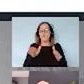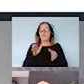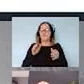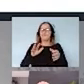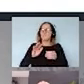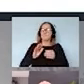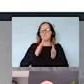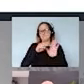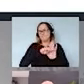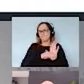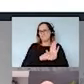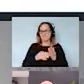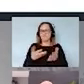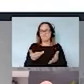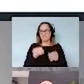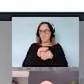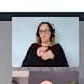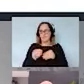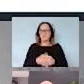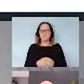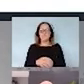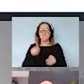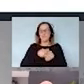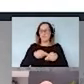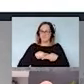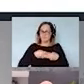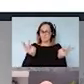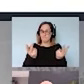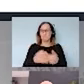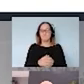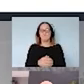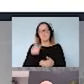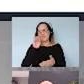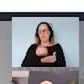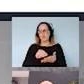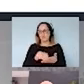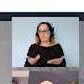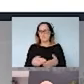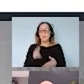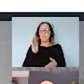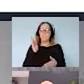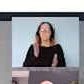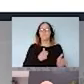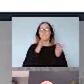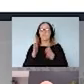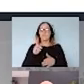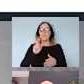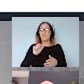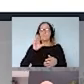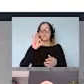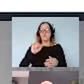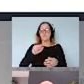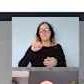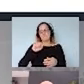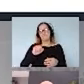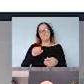zasobów i podzieli się z nami swoim doświadczeniem. Później Kasia Sołtan-Młodorzeniec z